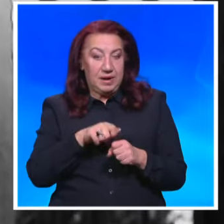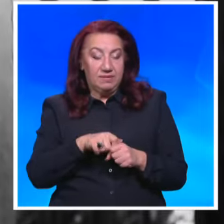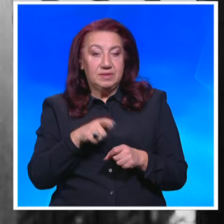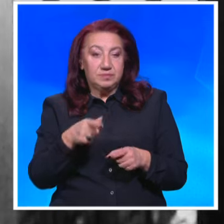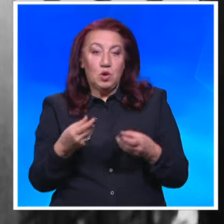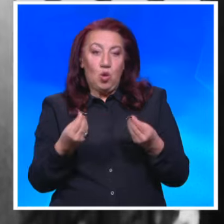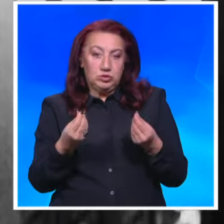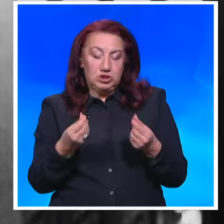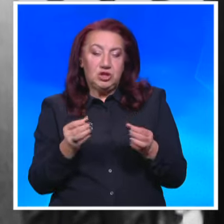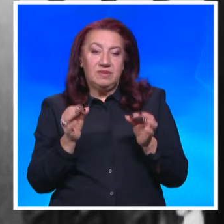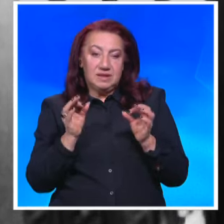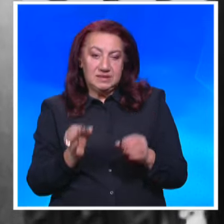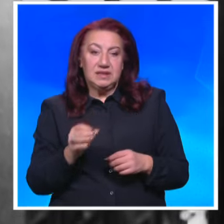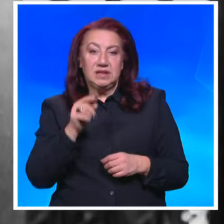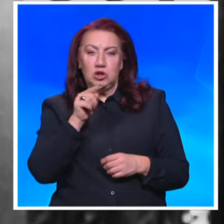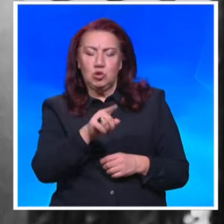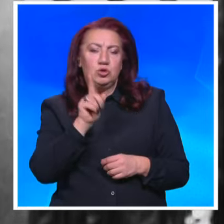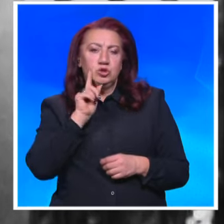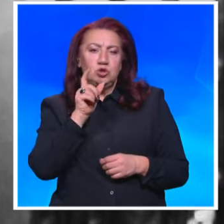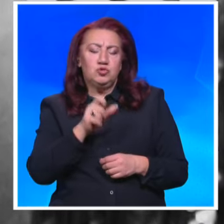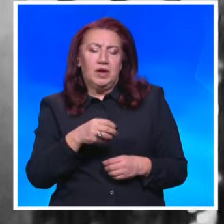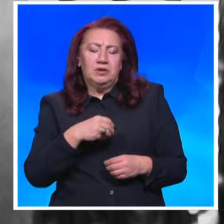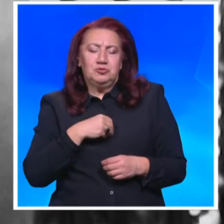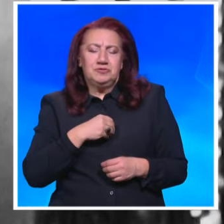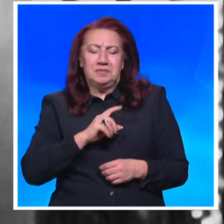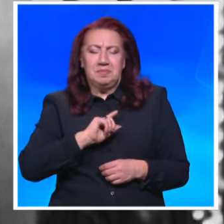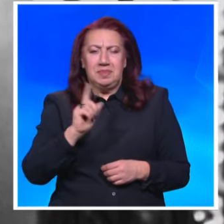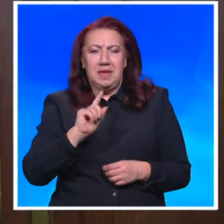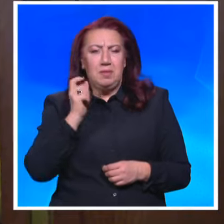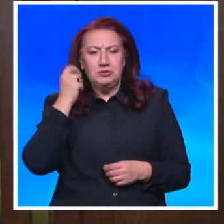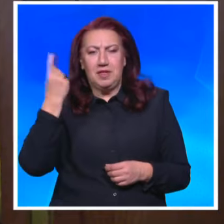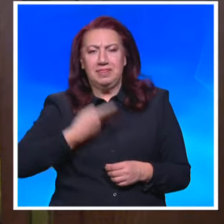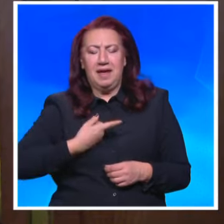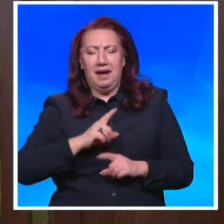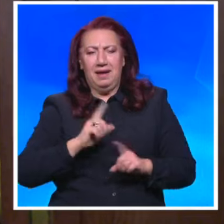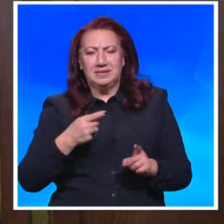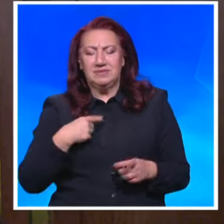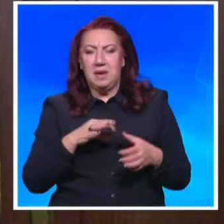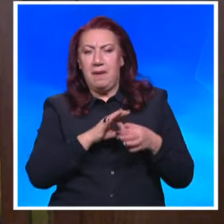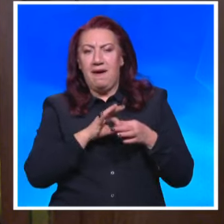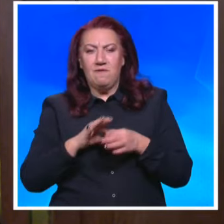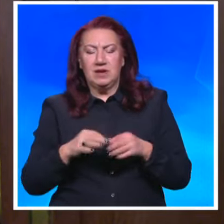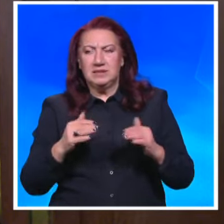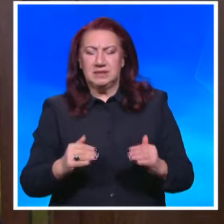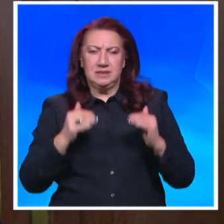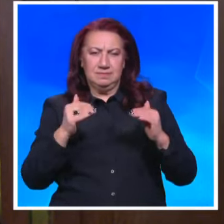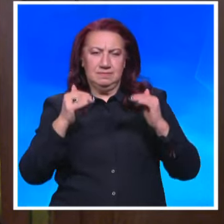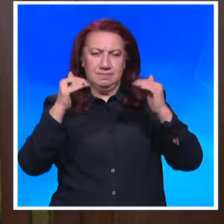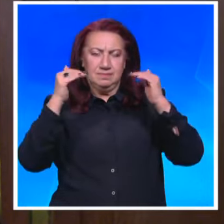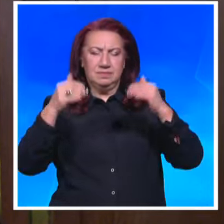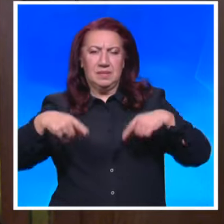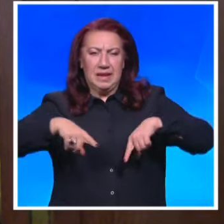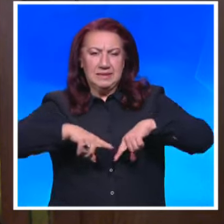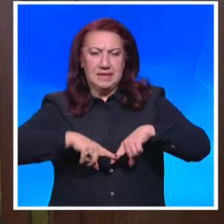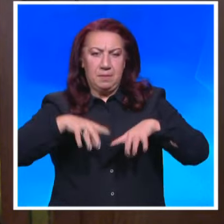наистина този човек се е чувствал безнаказан и най-вероятно имал връзки по високите етажи на съдебната власт